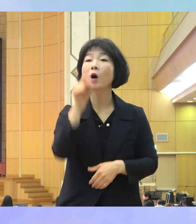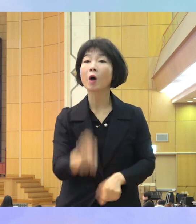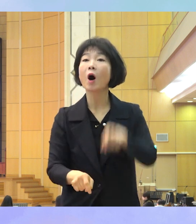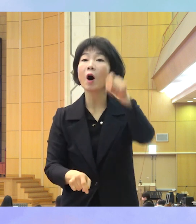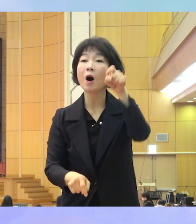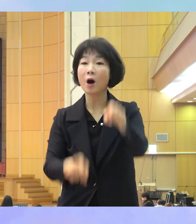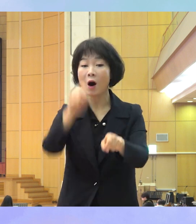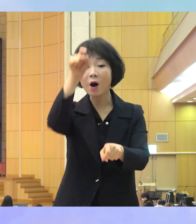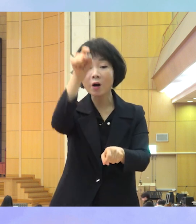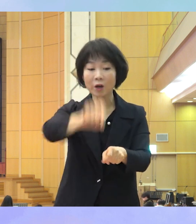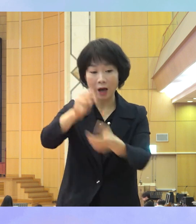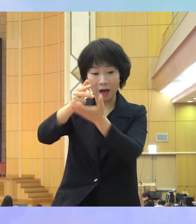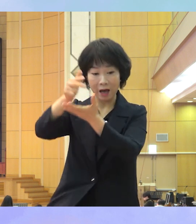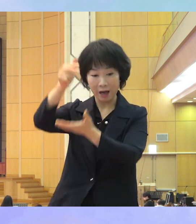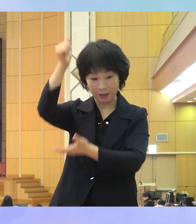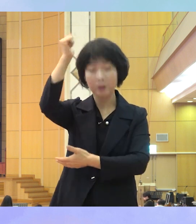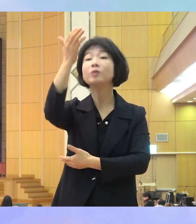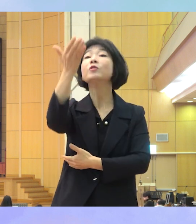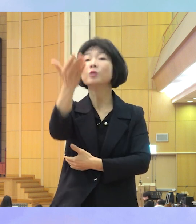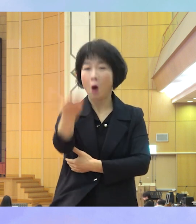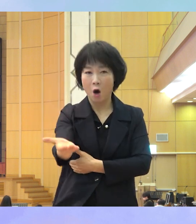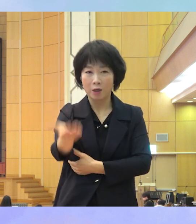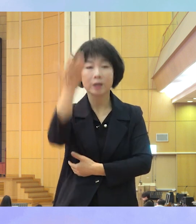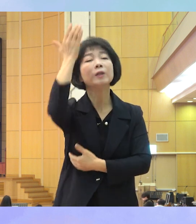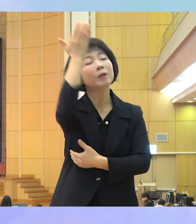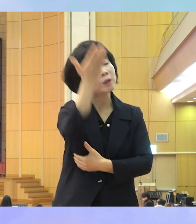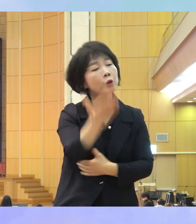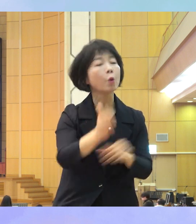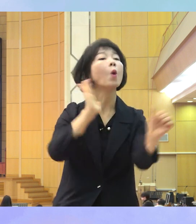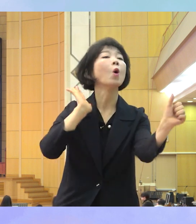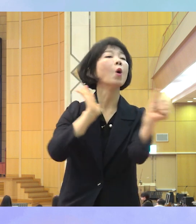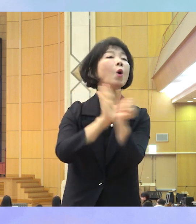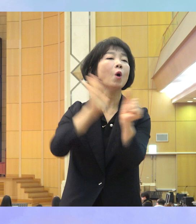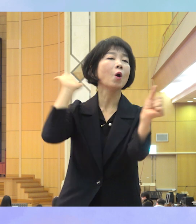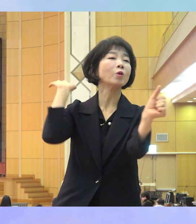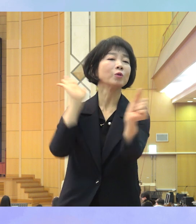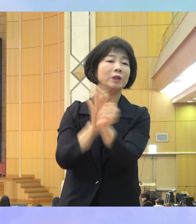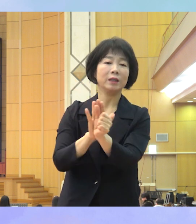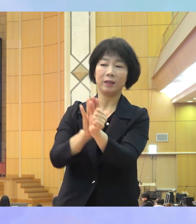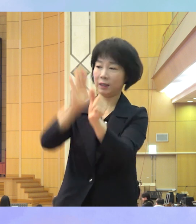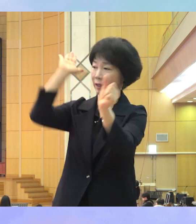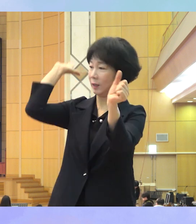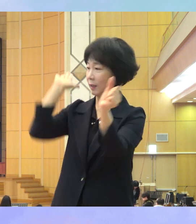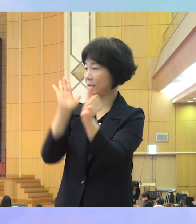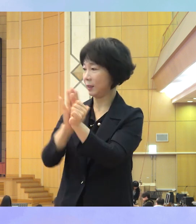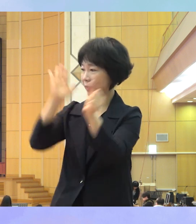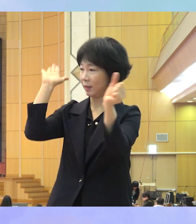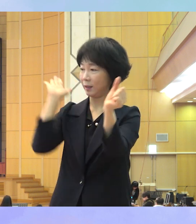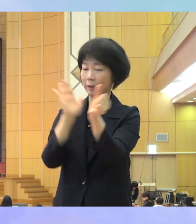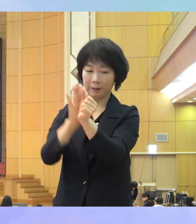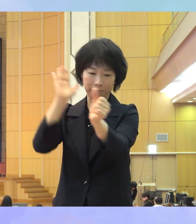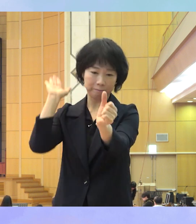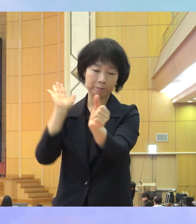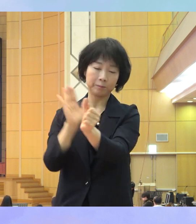일어나 너 걸어라, 내 너를 도우리. 아멘.